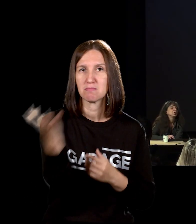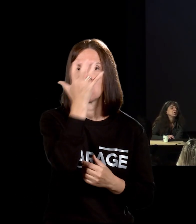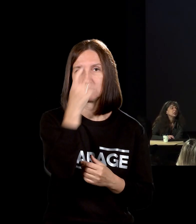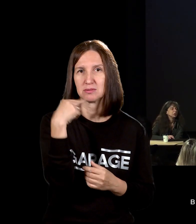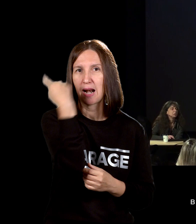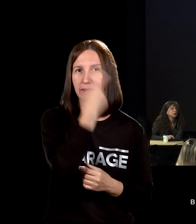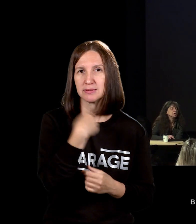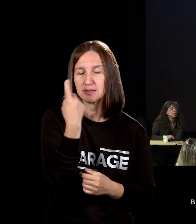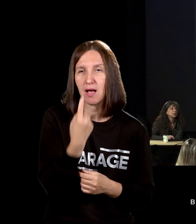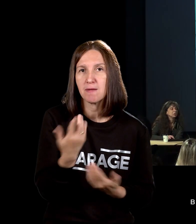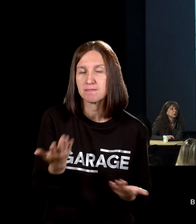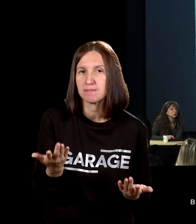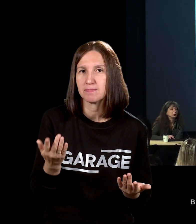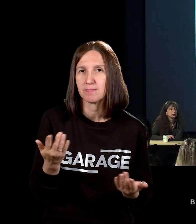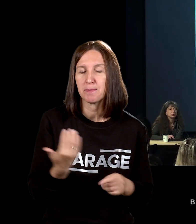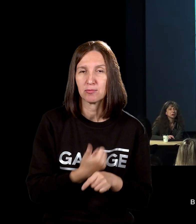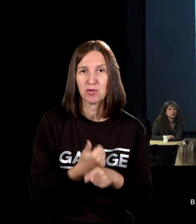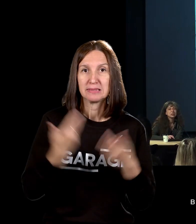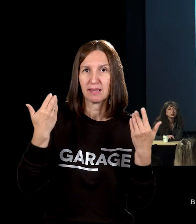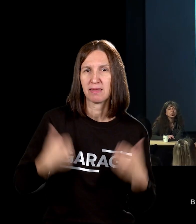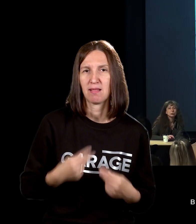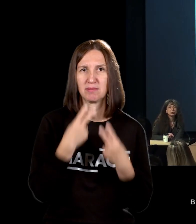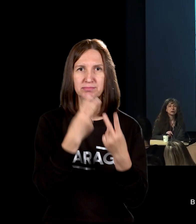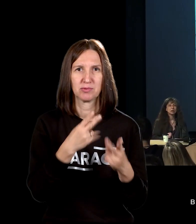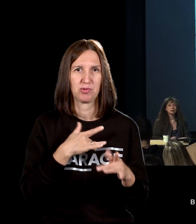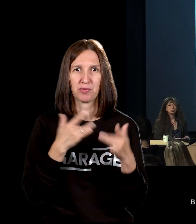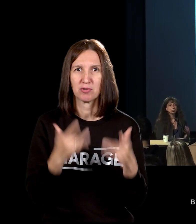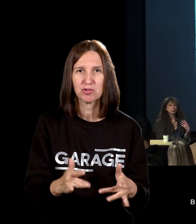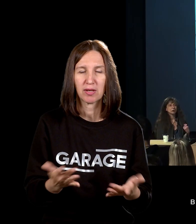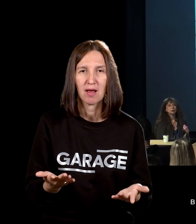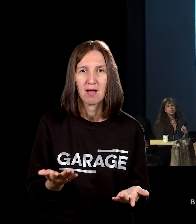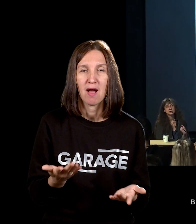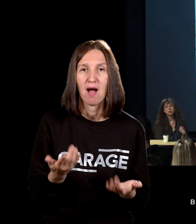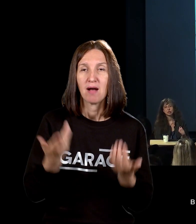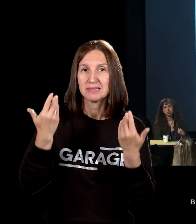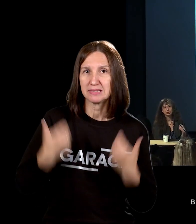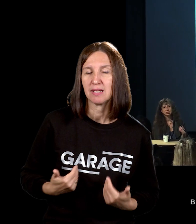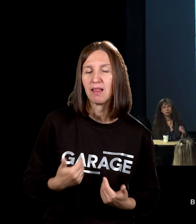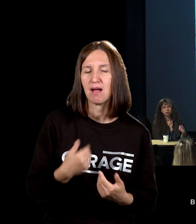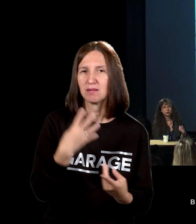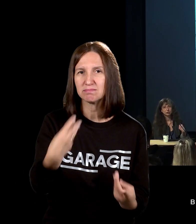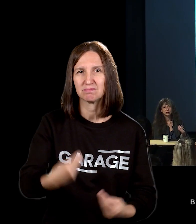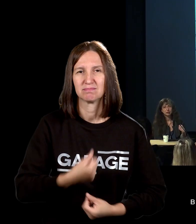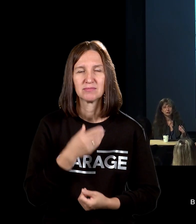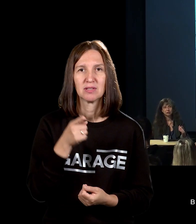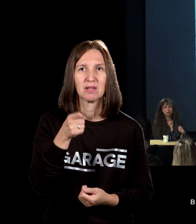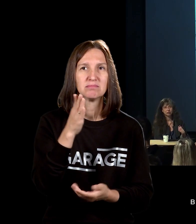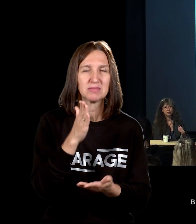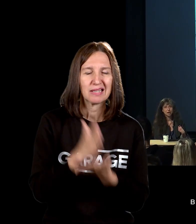накрашенного лица, вот этого тела, вызывающего отвращение, тело, которое всегда, в котором всегда есть смертность, тело, которое